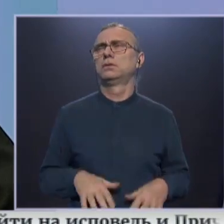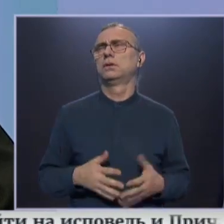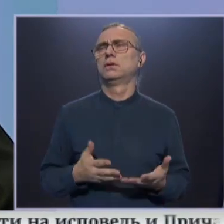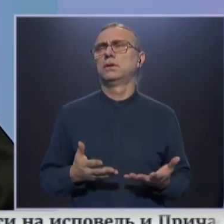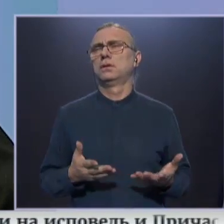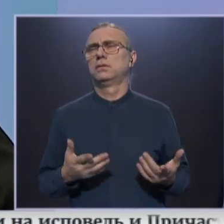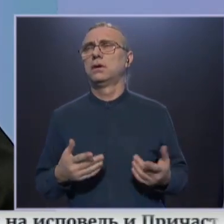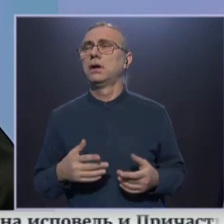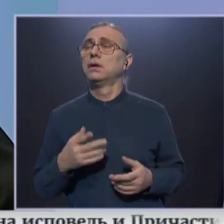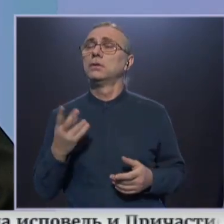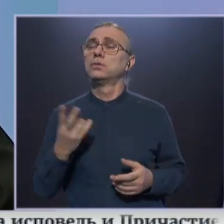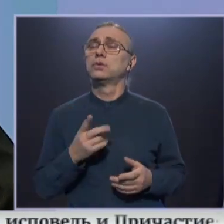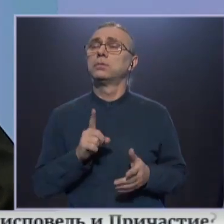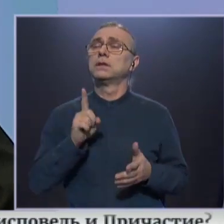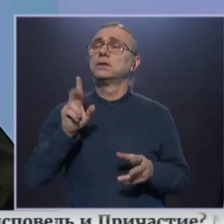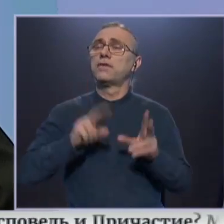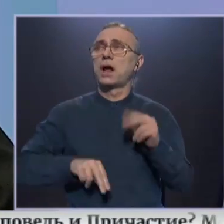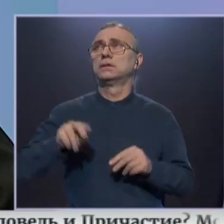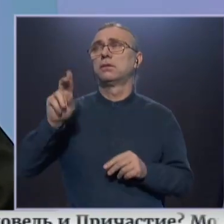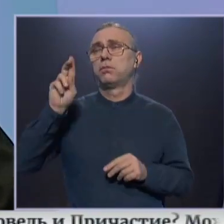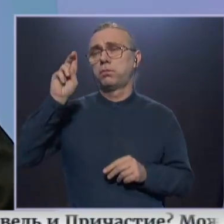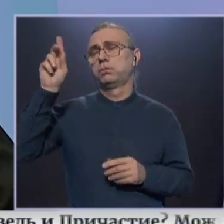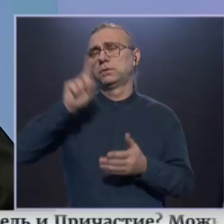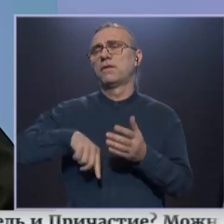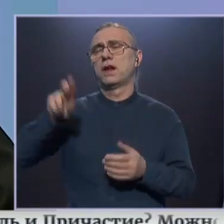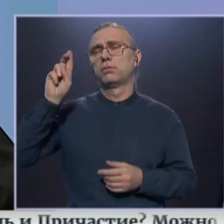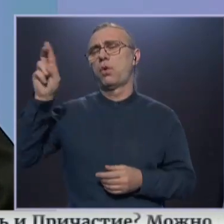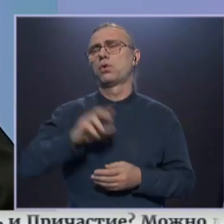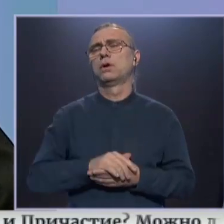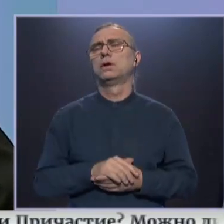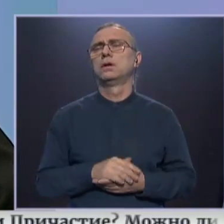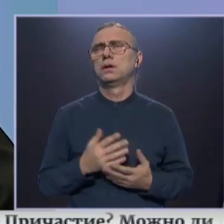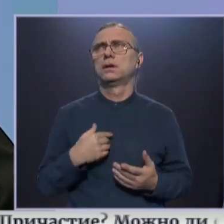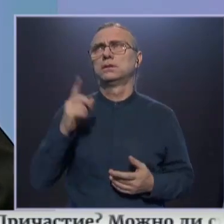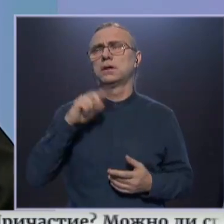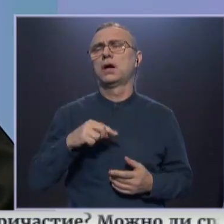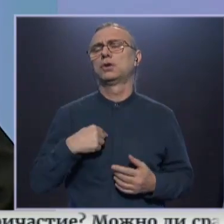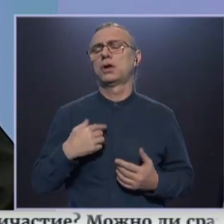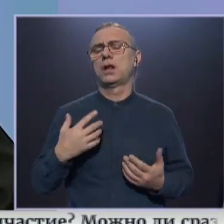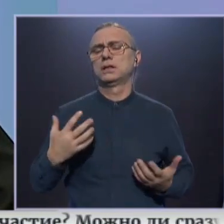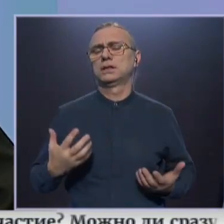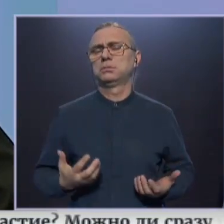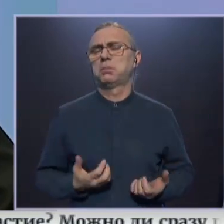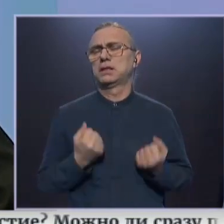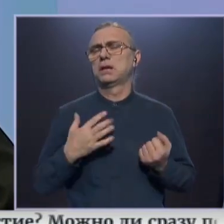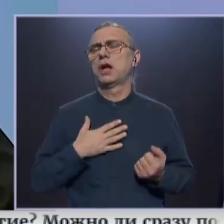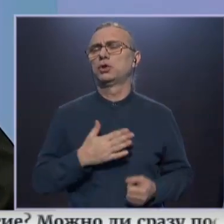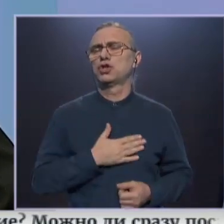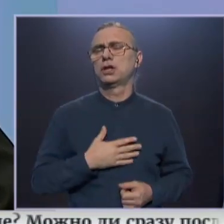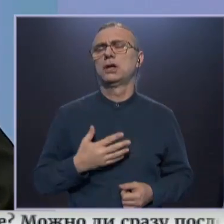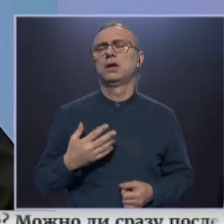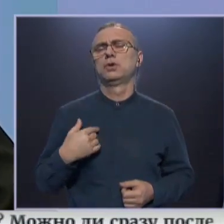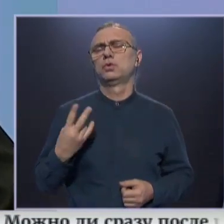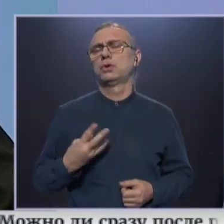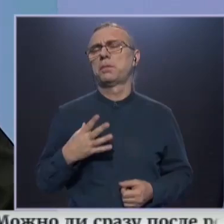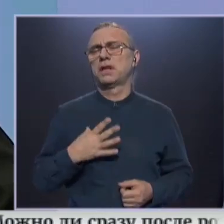заслужил, это мне по моим грехам, мне тяжело это терпеть. Я знаю, что для моего спасения души мне надо еще потерпеть, еще